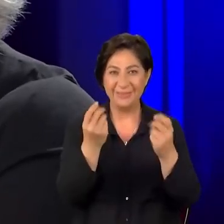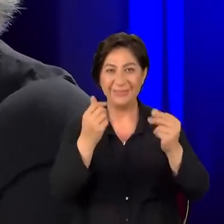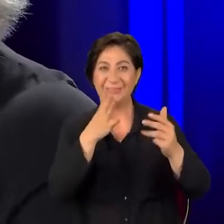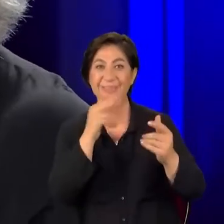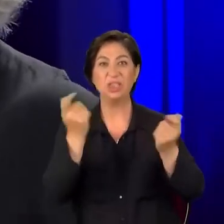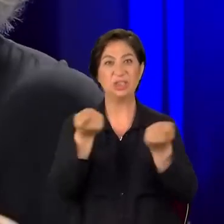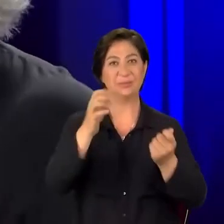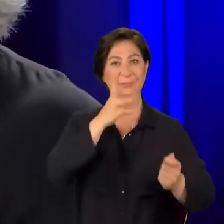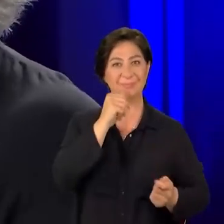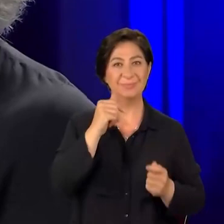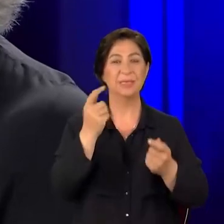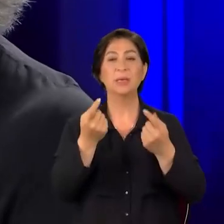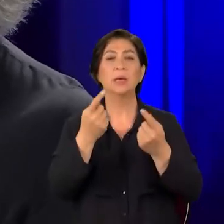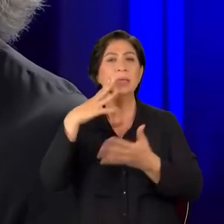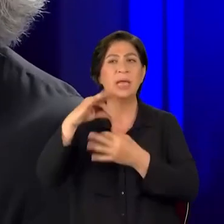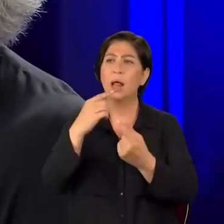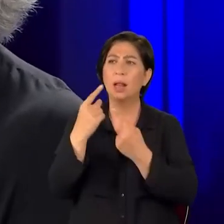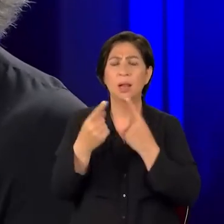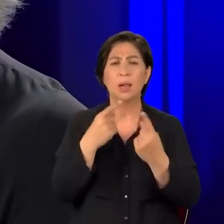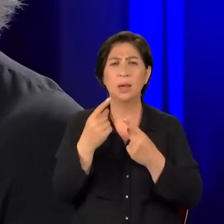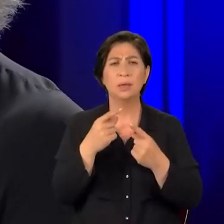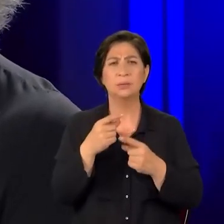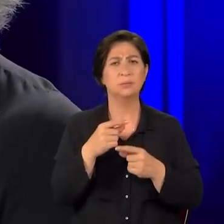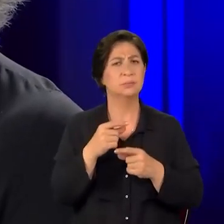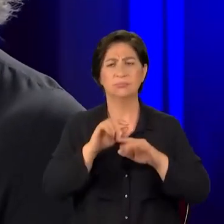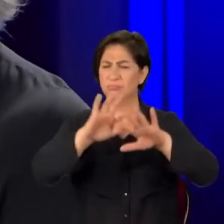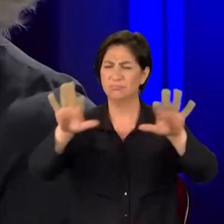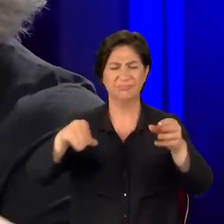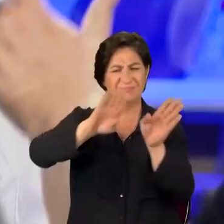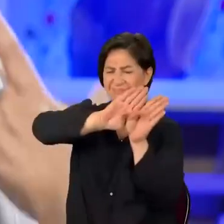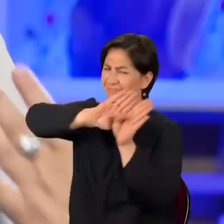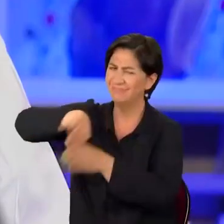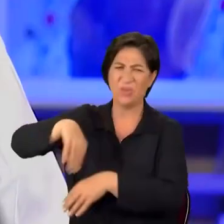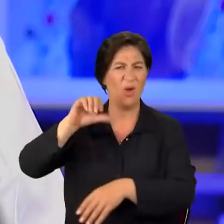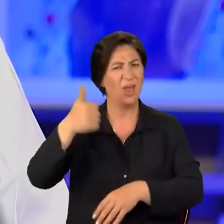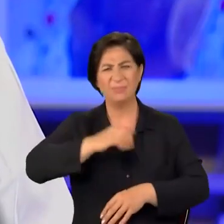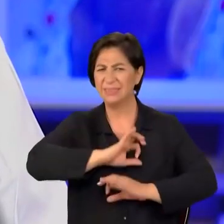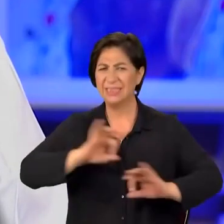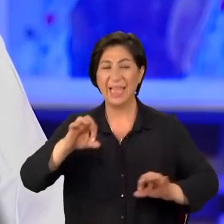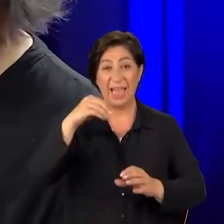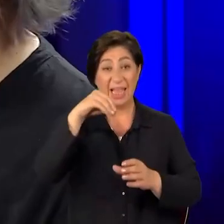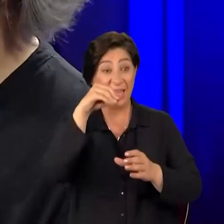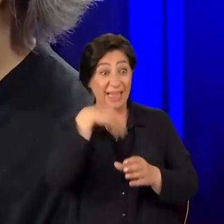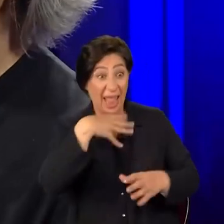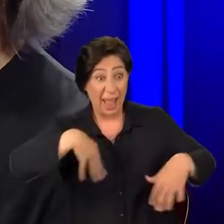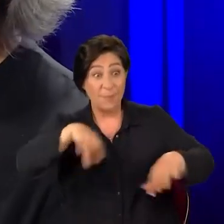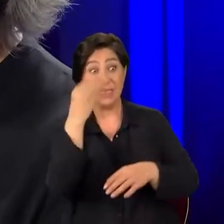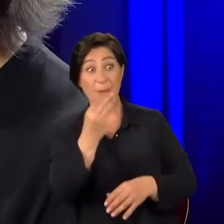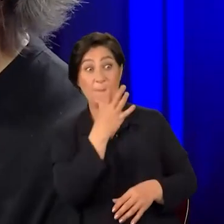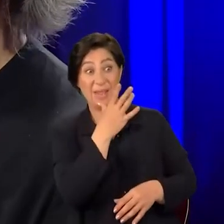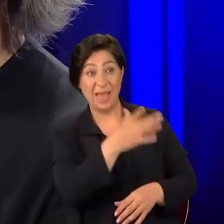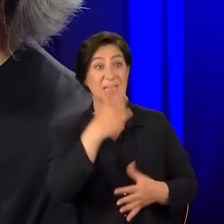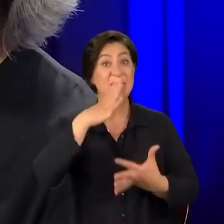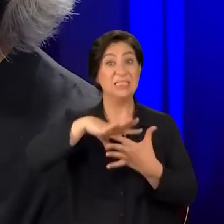el becerisi, iş gücü olan insanları konuşurken dedi ki Tyrion Lannister, bunların artık hiçbir önemi yok. İçimizde